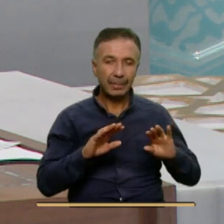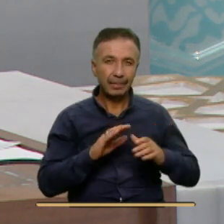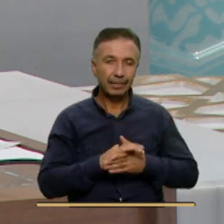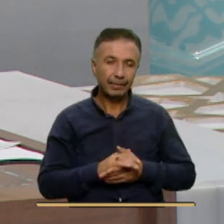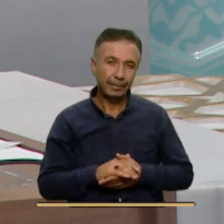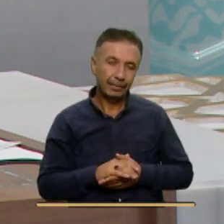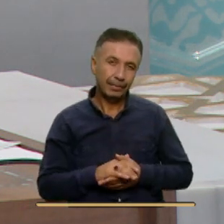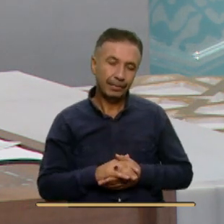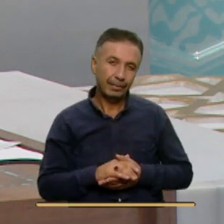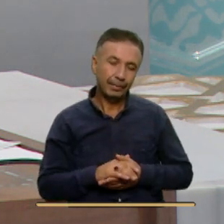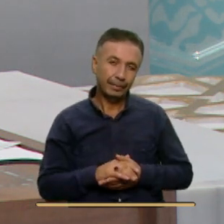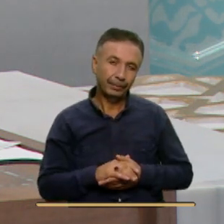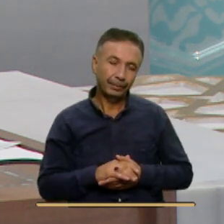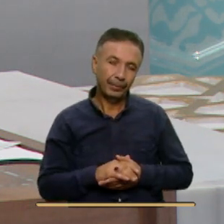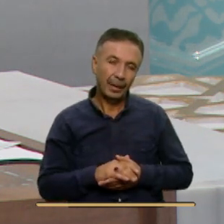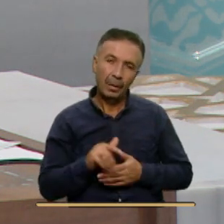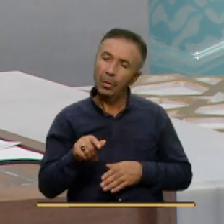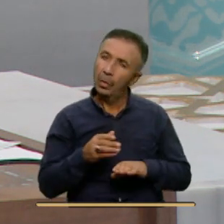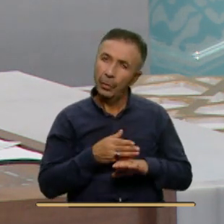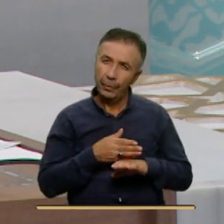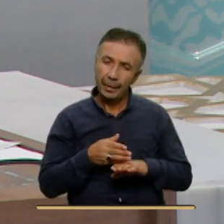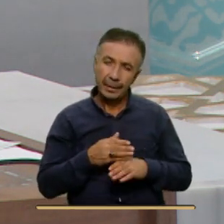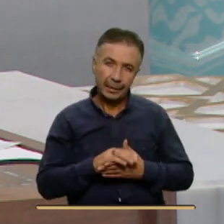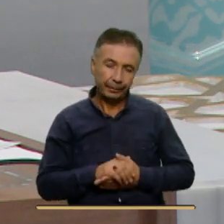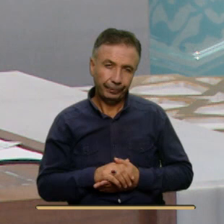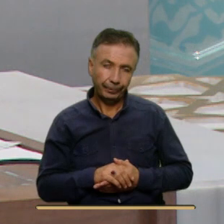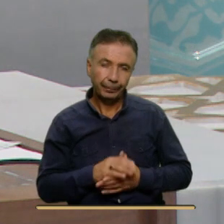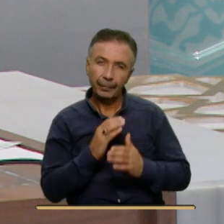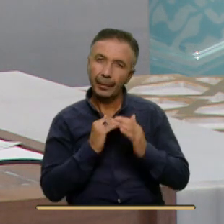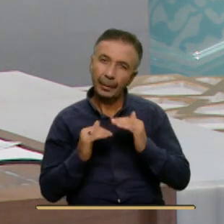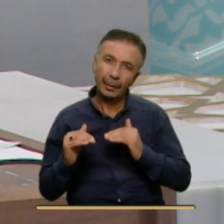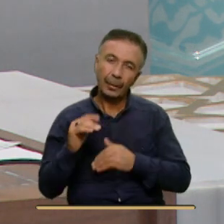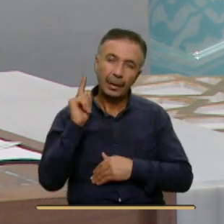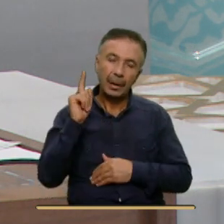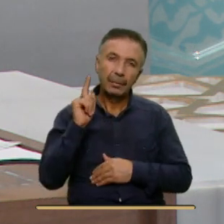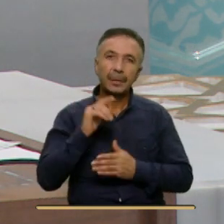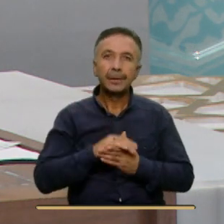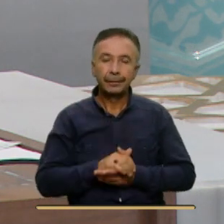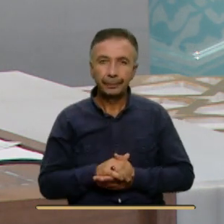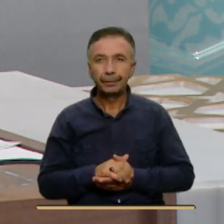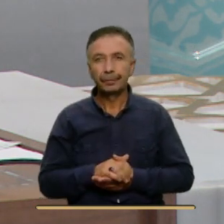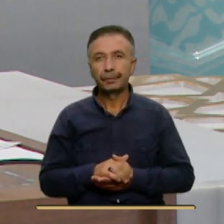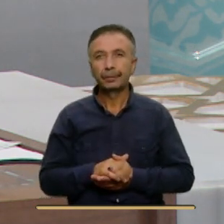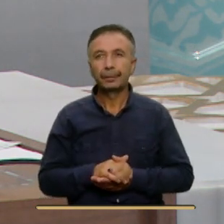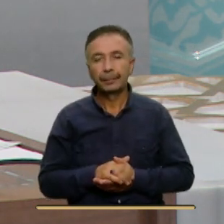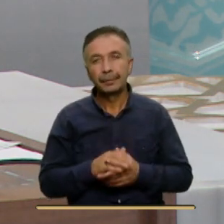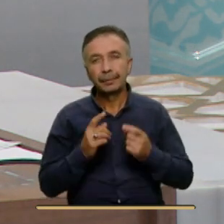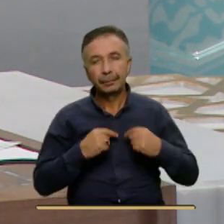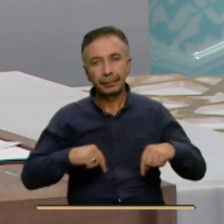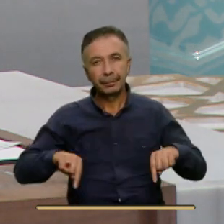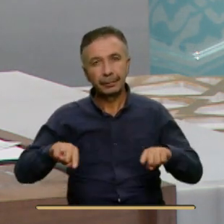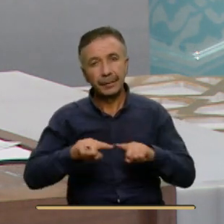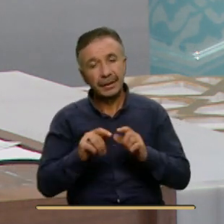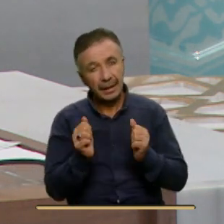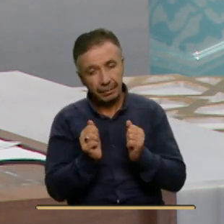müminler. Bu vesileyle Yüce Rabbimiz Cenab-ı Hak bizleri